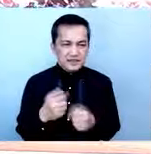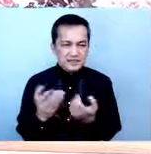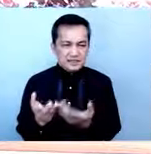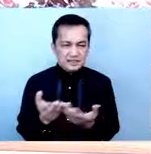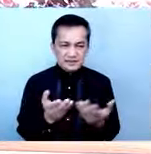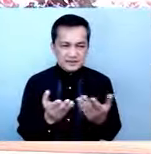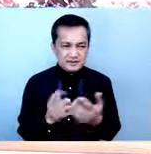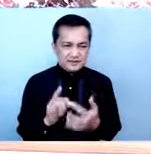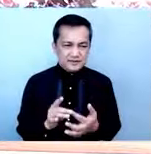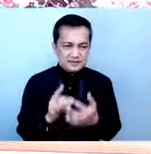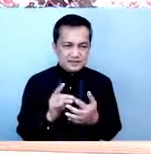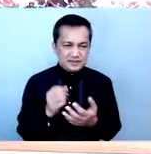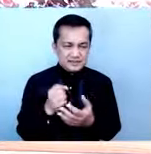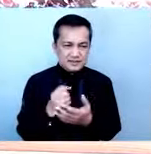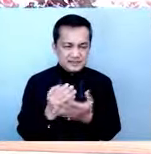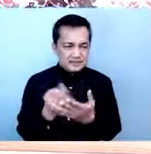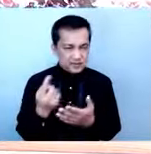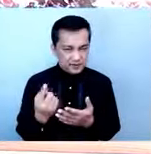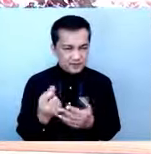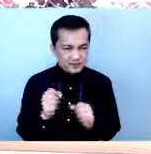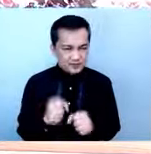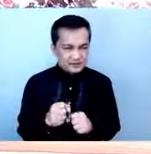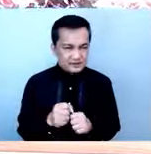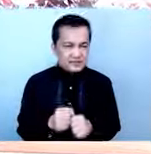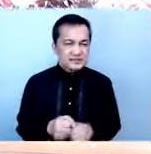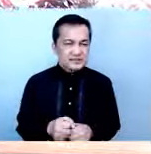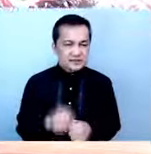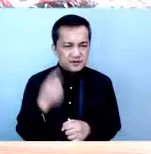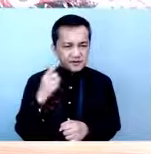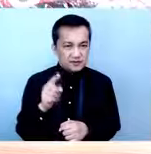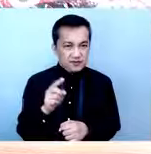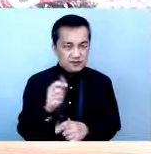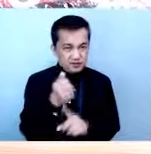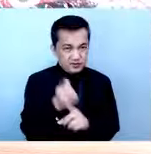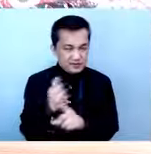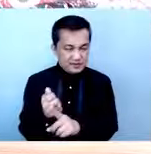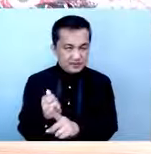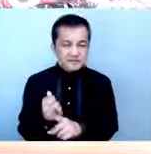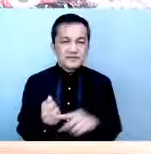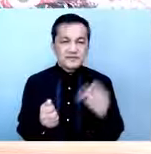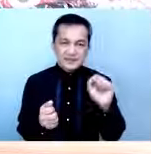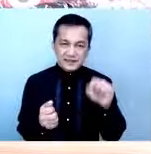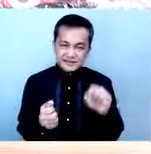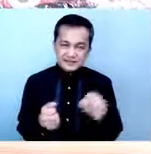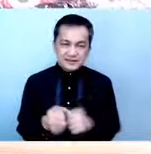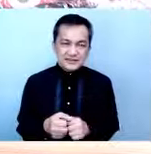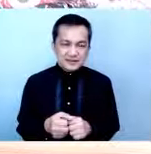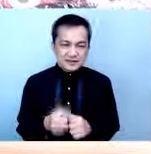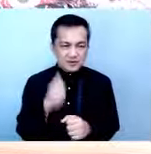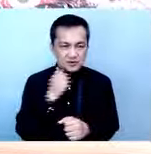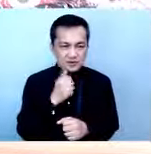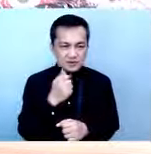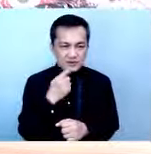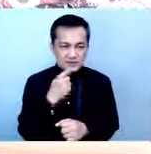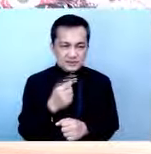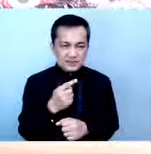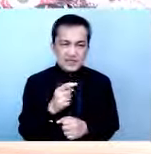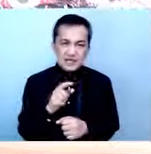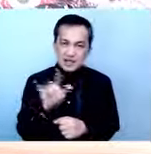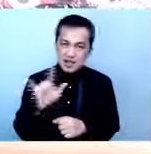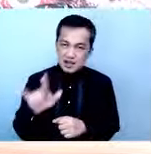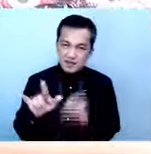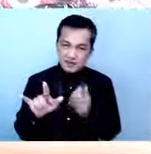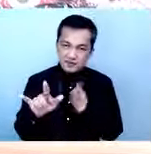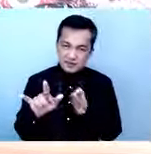special someone, kung sino man yan. Di ba? Pwede rin for yourself. Oo! Di ba? Lagi natin sinasabi dito, love yourself